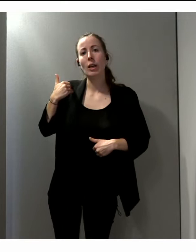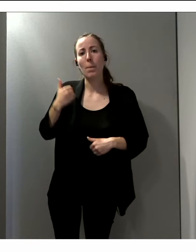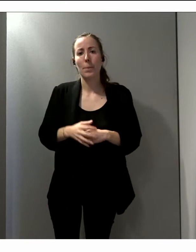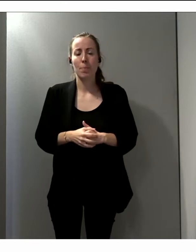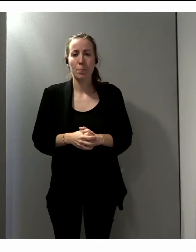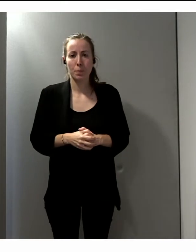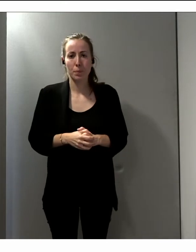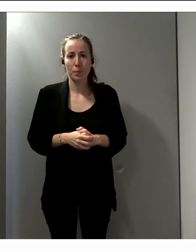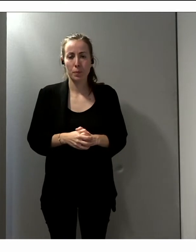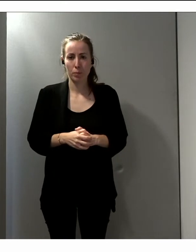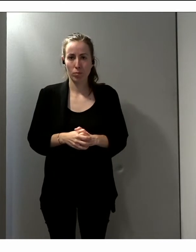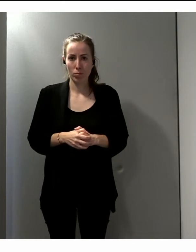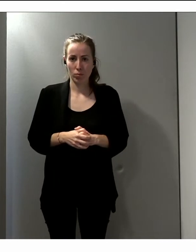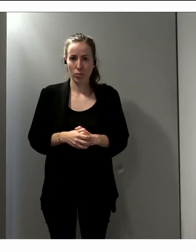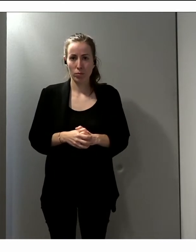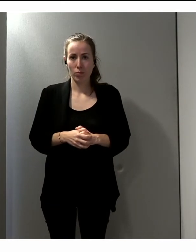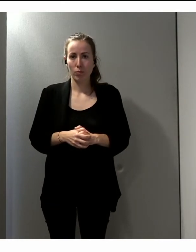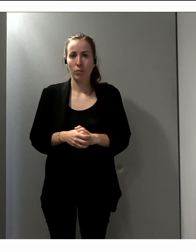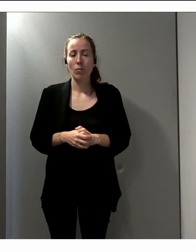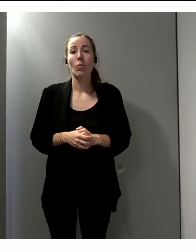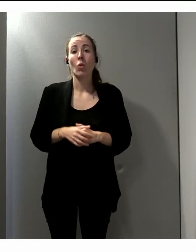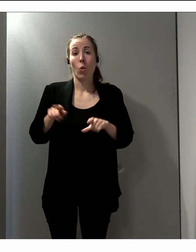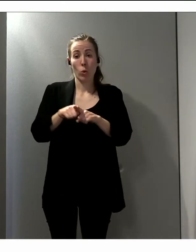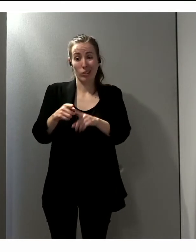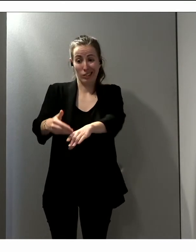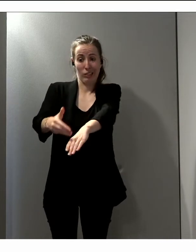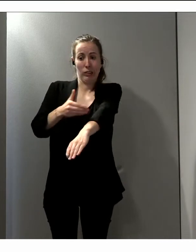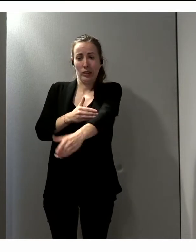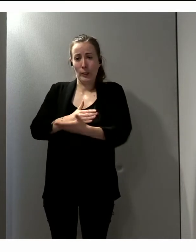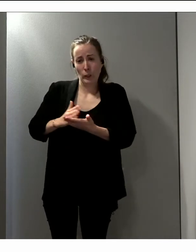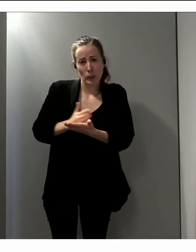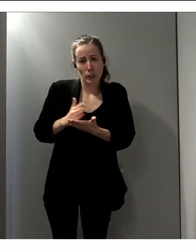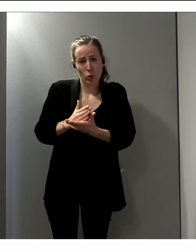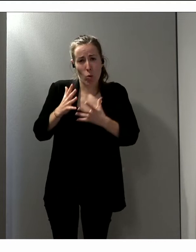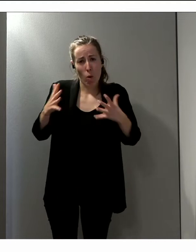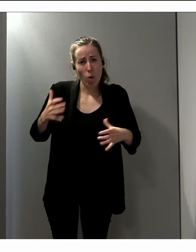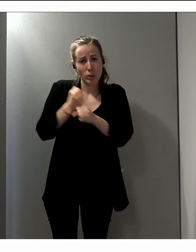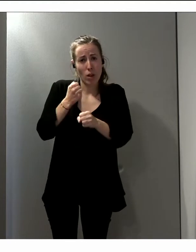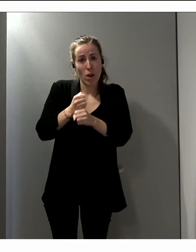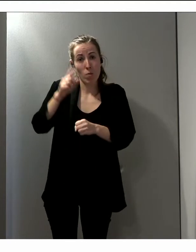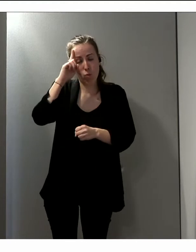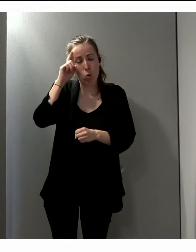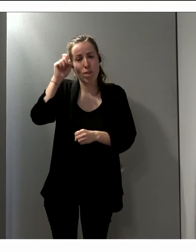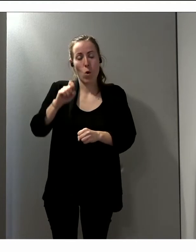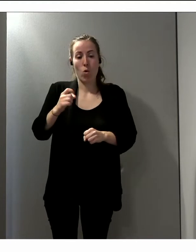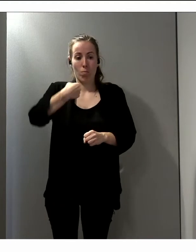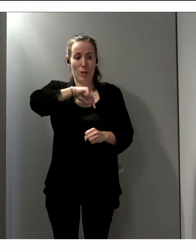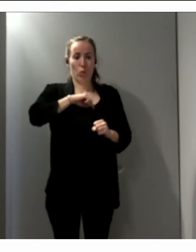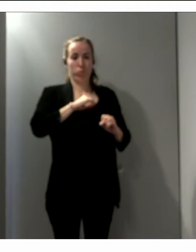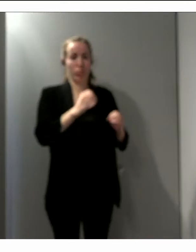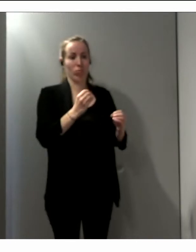fallu aussi faire tout un travail de préparation pour à la fois former